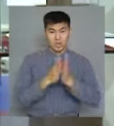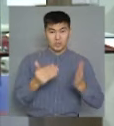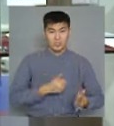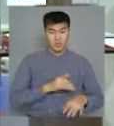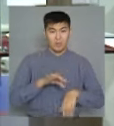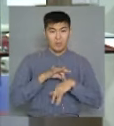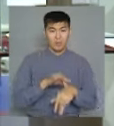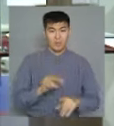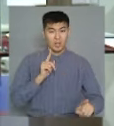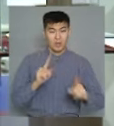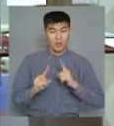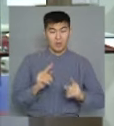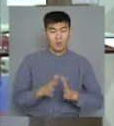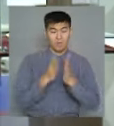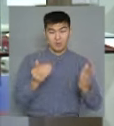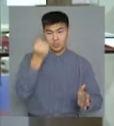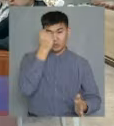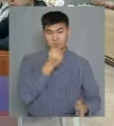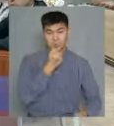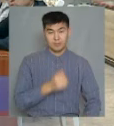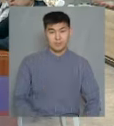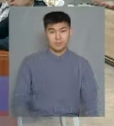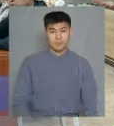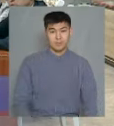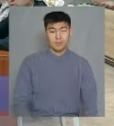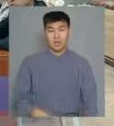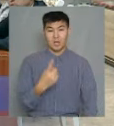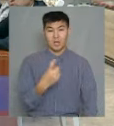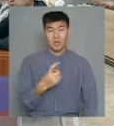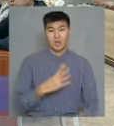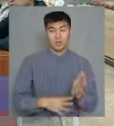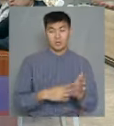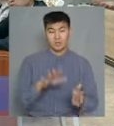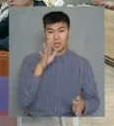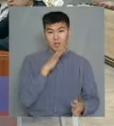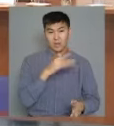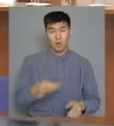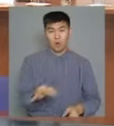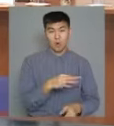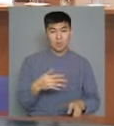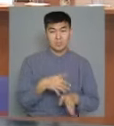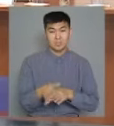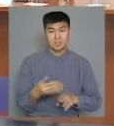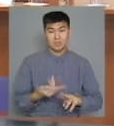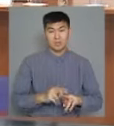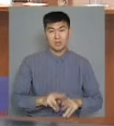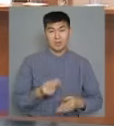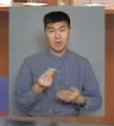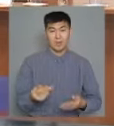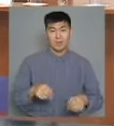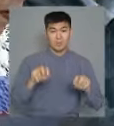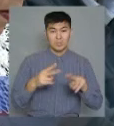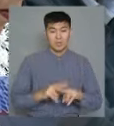желание провести такой круглый стол Большое спасибо 90-летний юбилей краеведы отмечается в области на меро